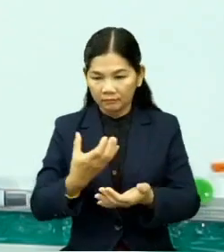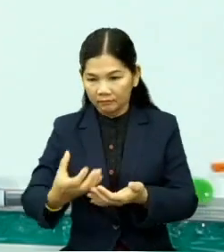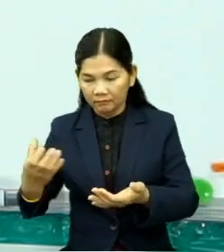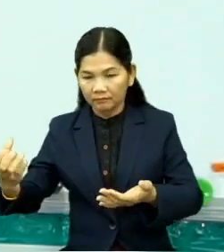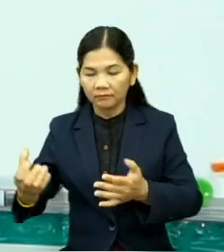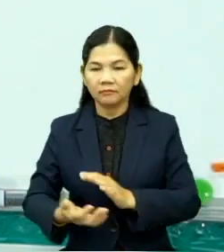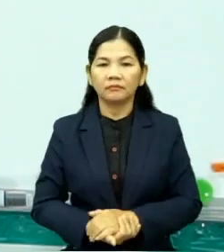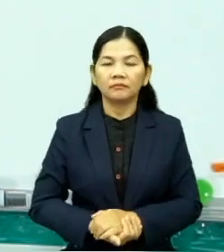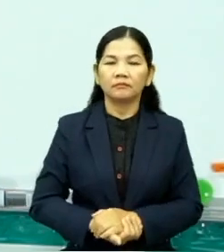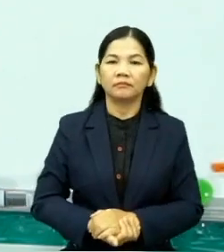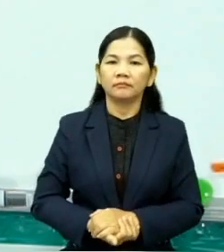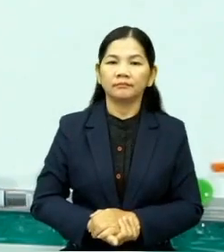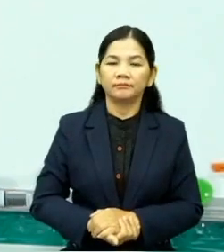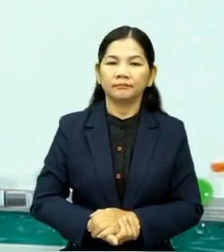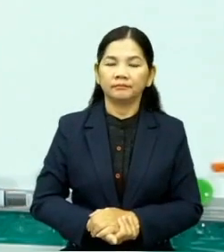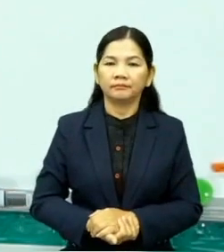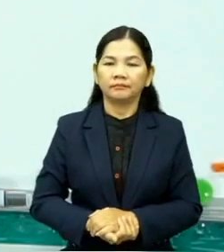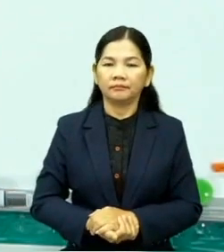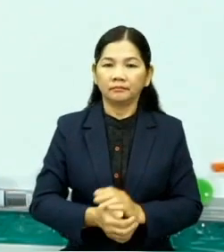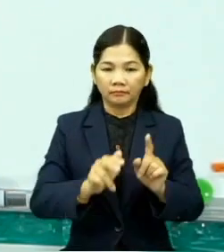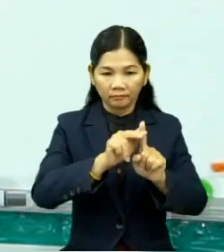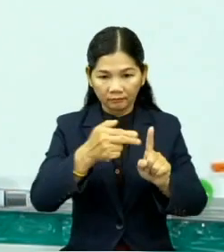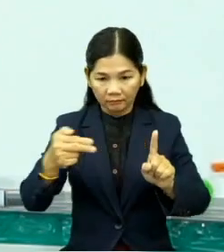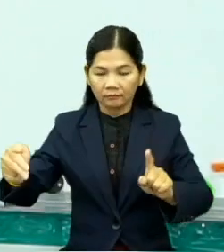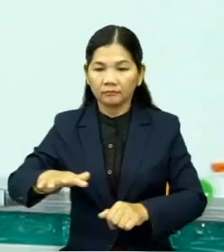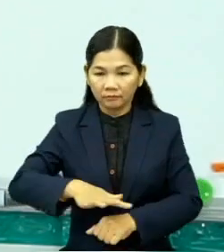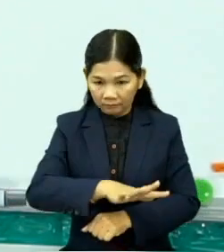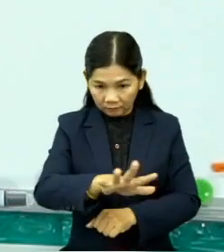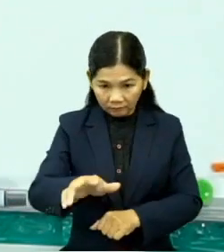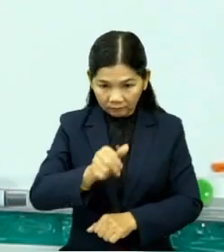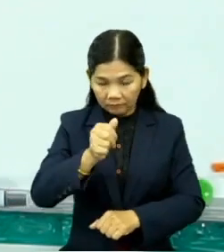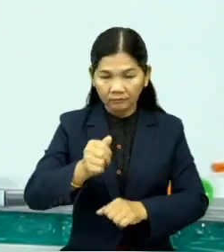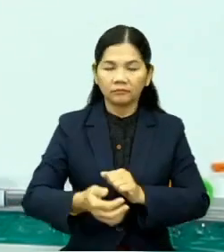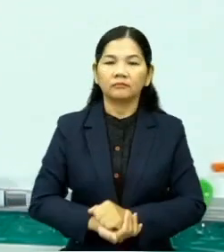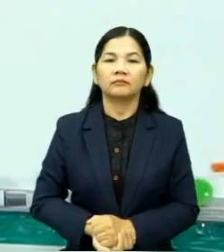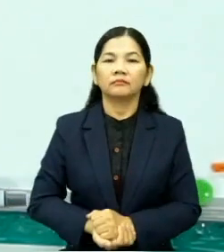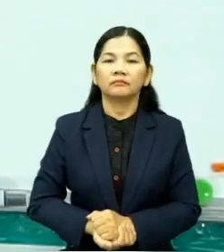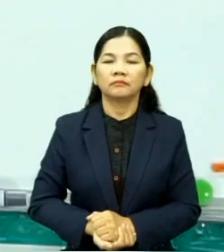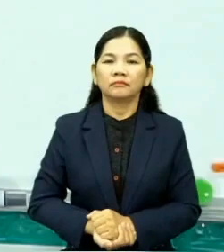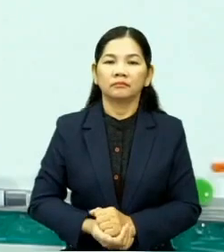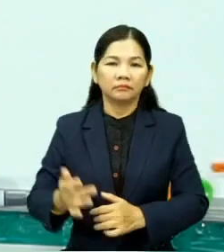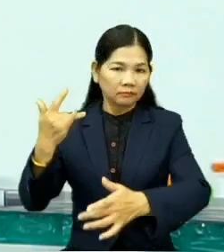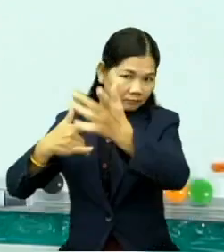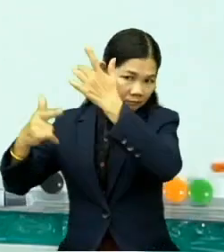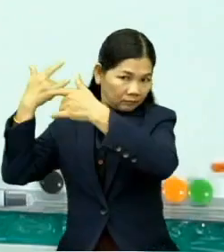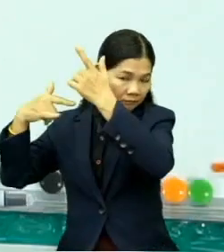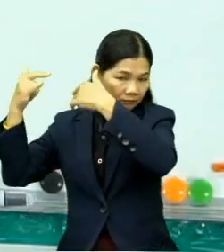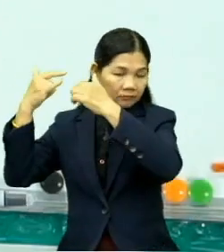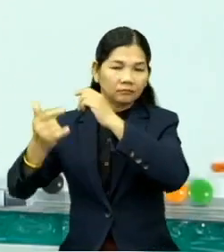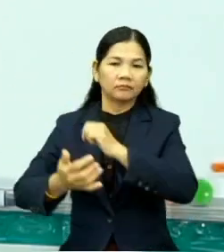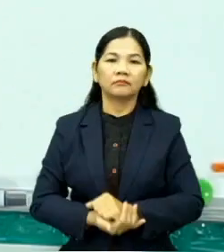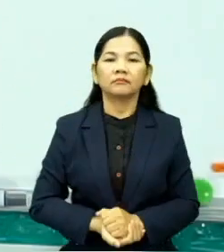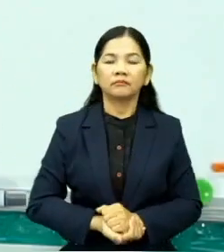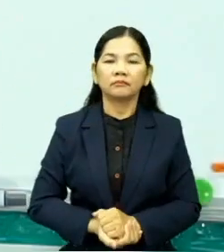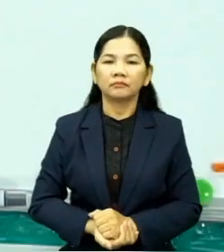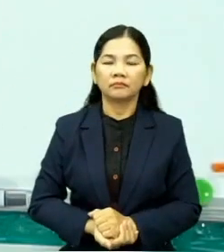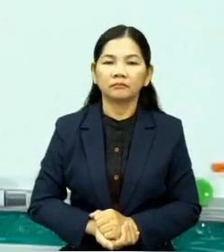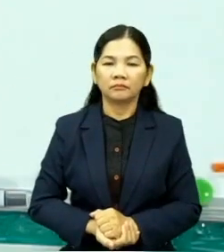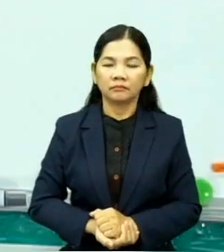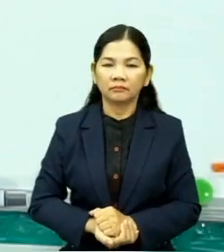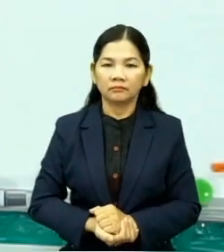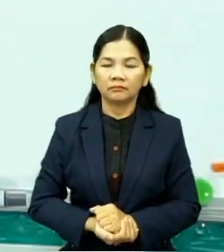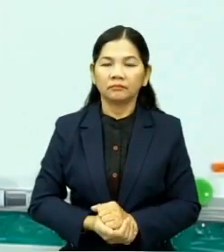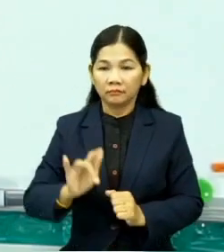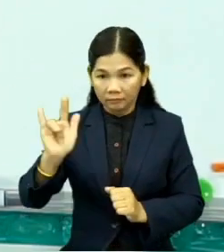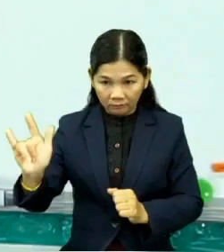ណ៍នឹងបទភ្លេងខ្មែរបុរាណគេយក